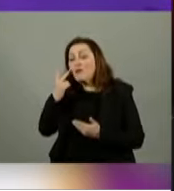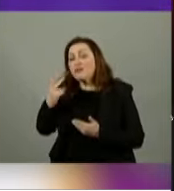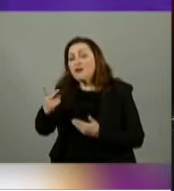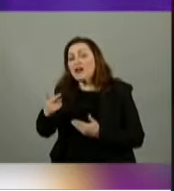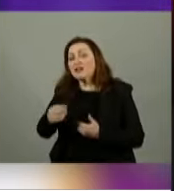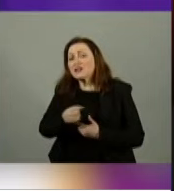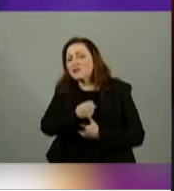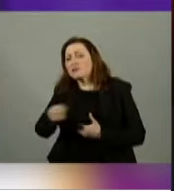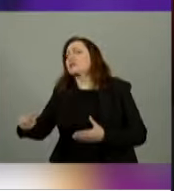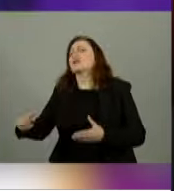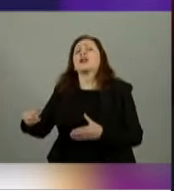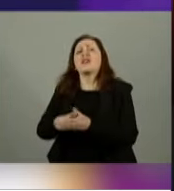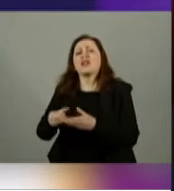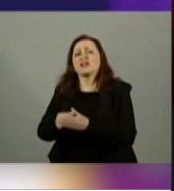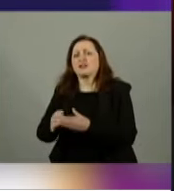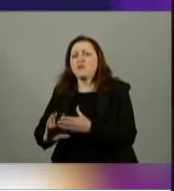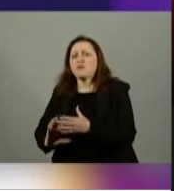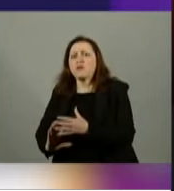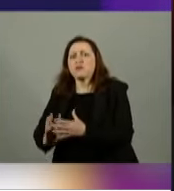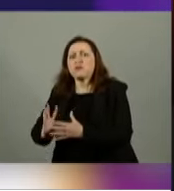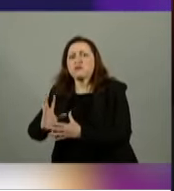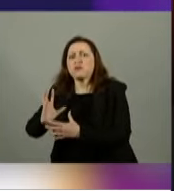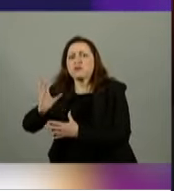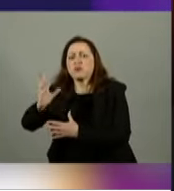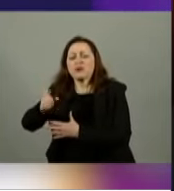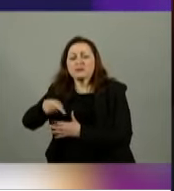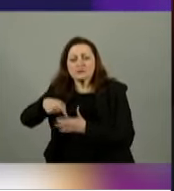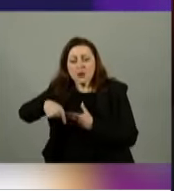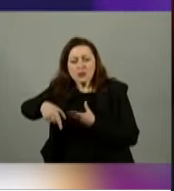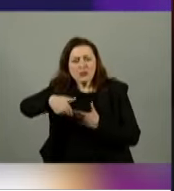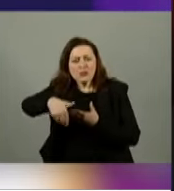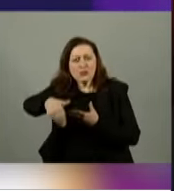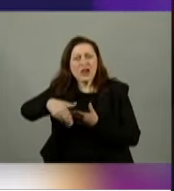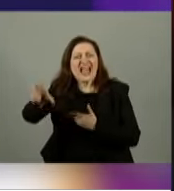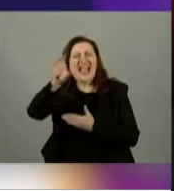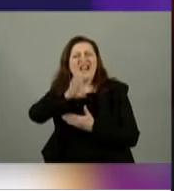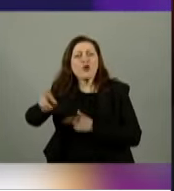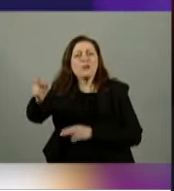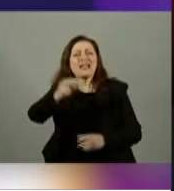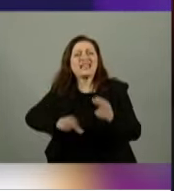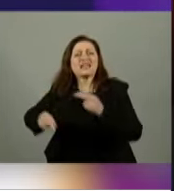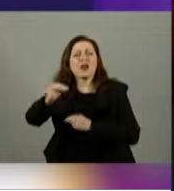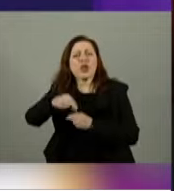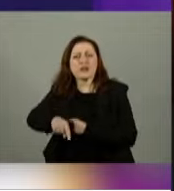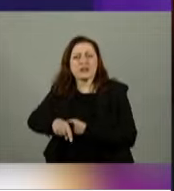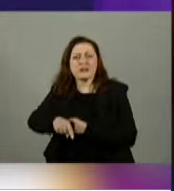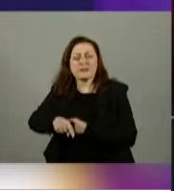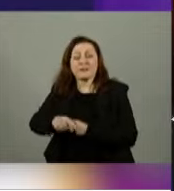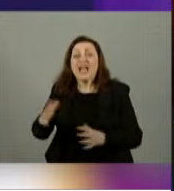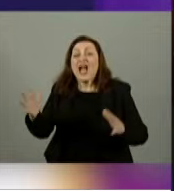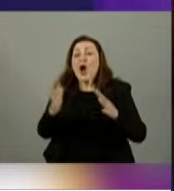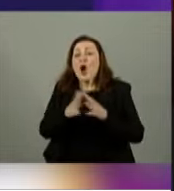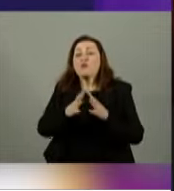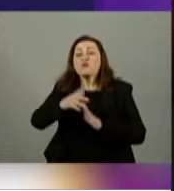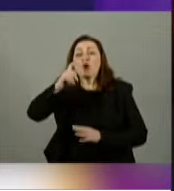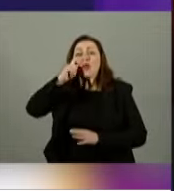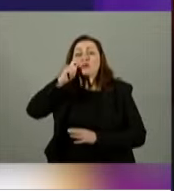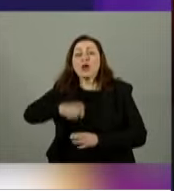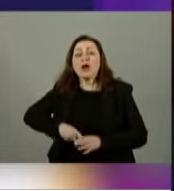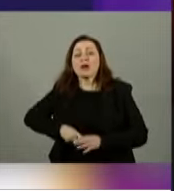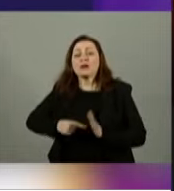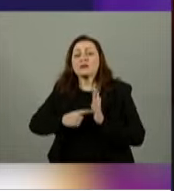δεν καταφέρνει να εμπνεύσει και να πείσει τα παραδοσιακά ακροατήρια που ακολουθούσαν το ΣΥΡΙΖΑ. Αυτά όλα είναι στρατηγικά θέματα που η ηγεσία